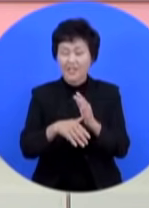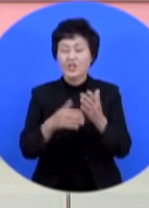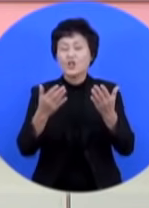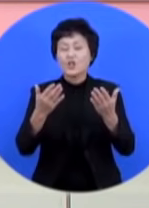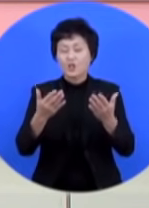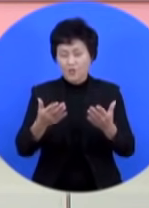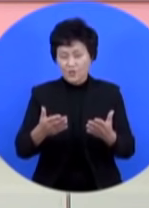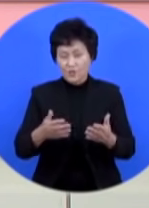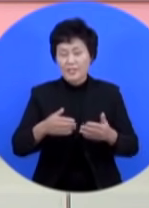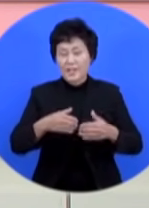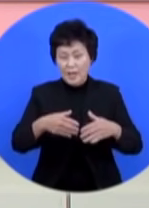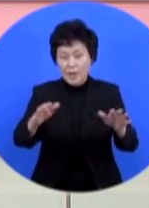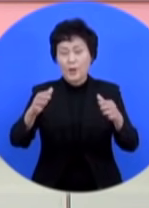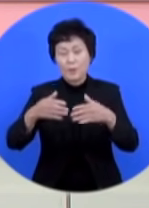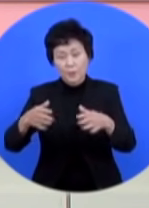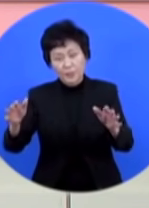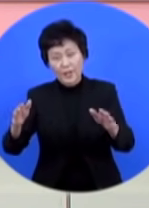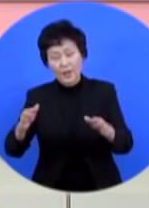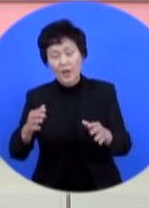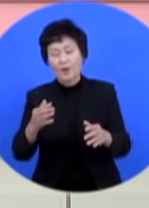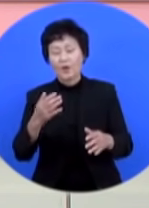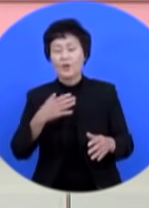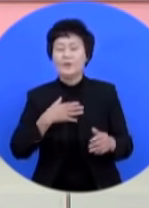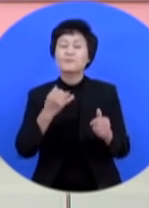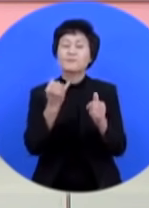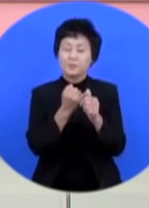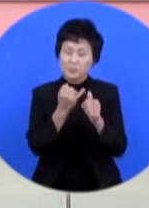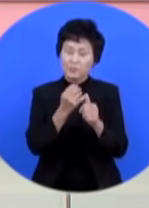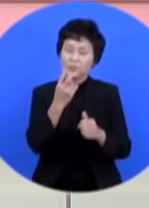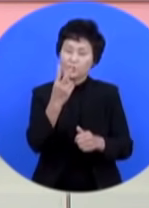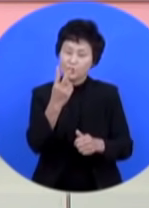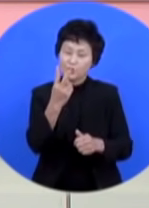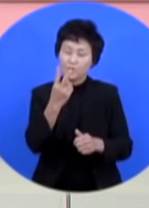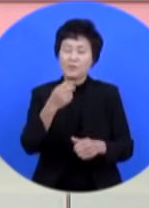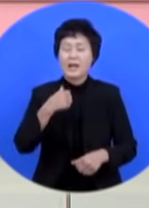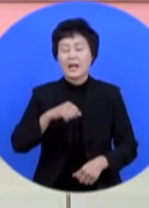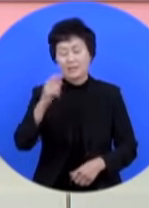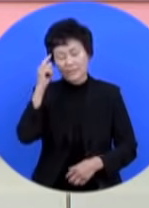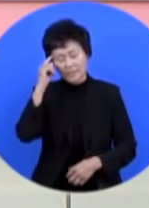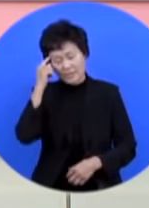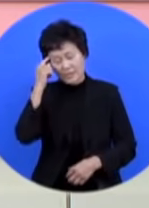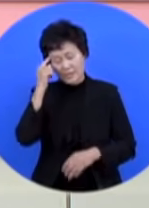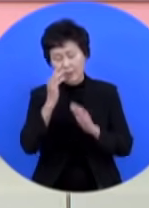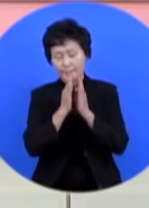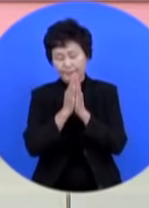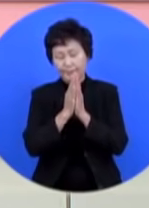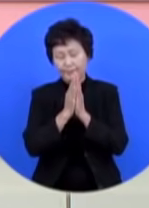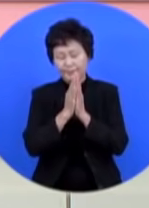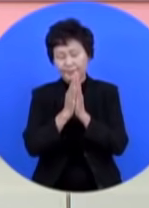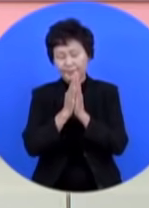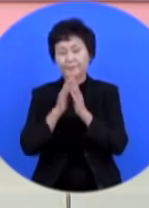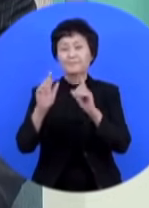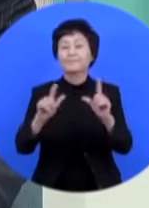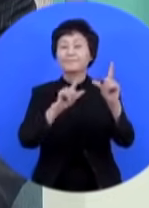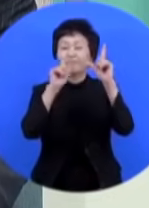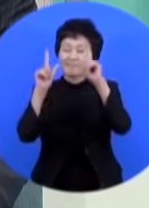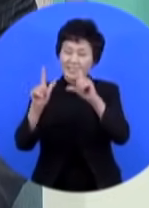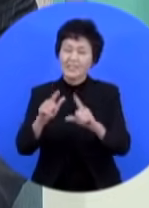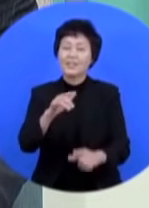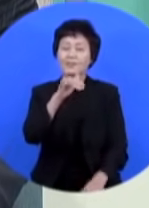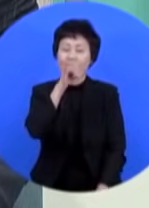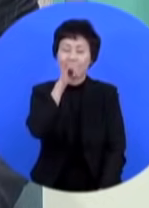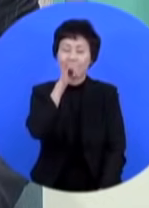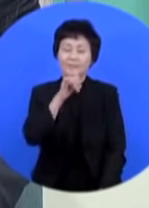자처하면서 우리 명절에는 조용히 아들을 생각하면서 기도하는 시간을 갖고 있습니다. 올해도 그렇게 하셨겠죠. 예,